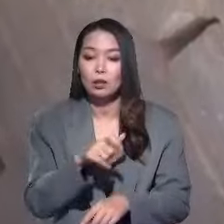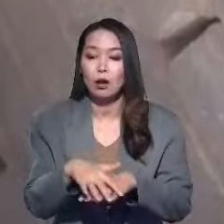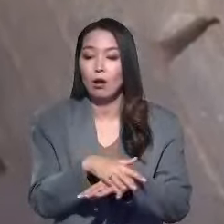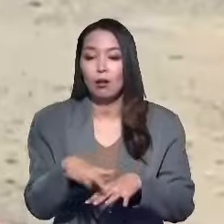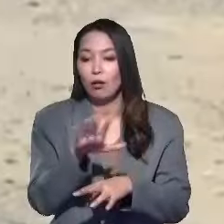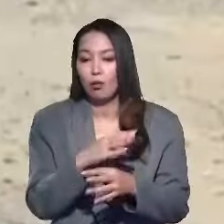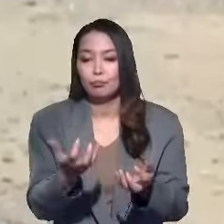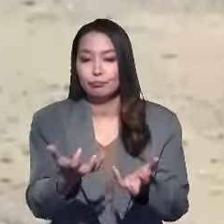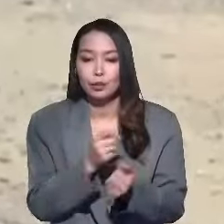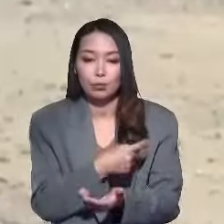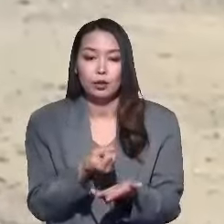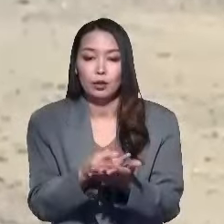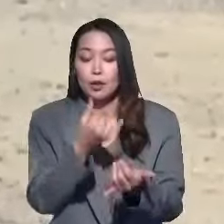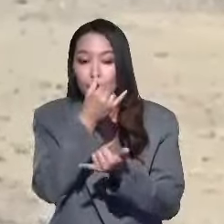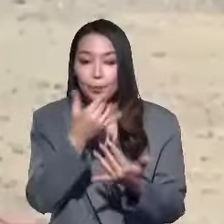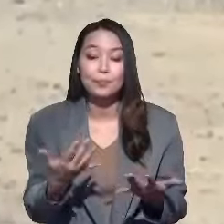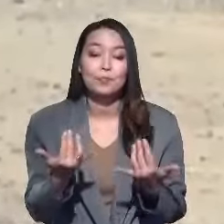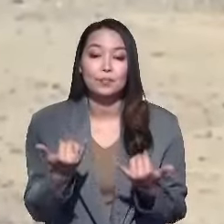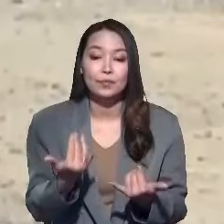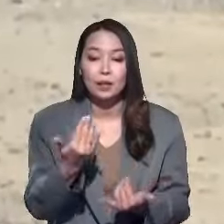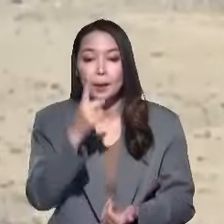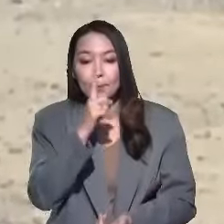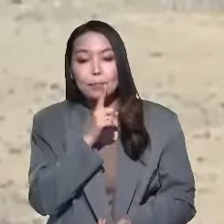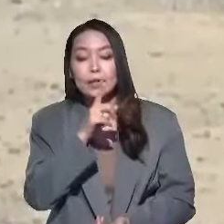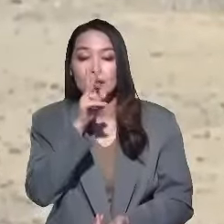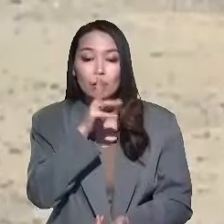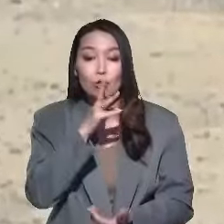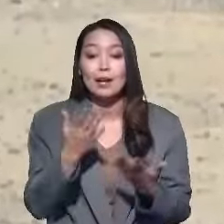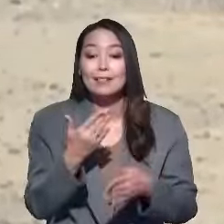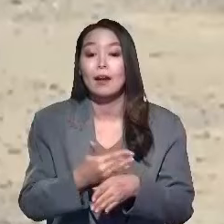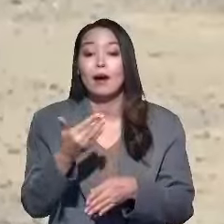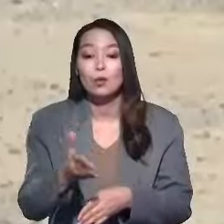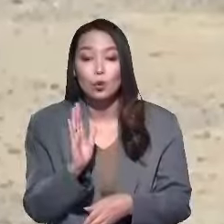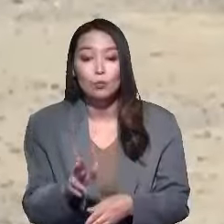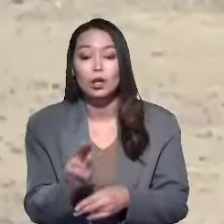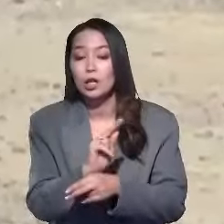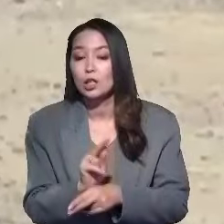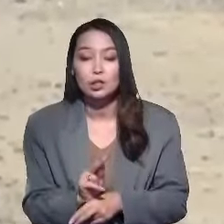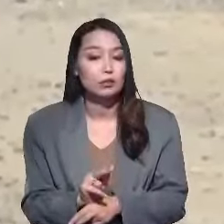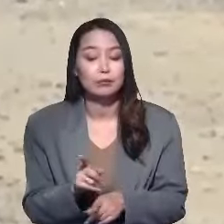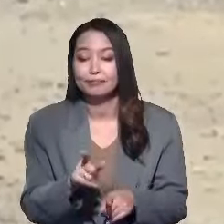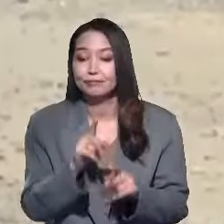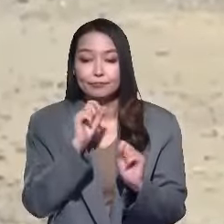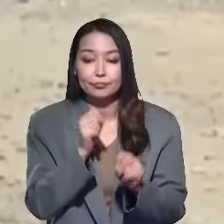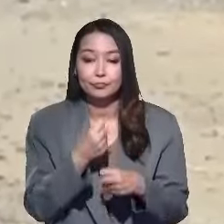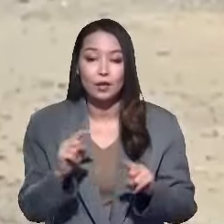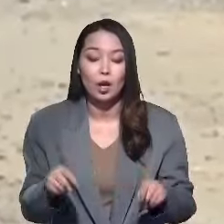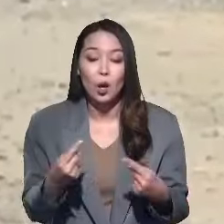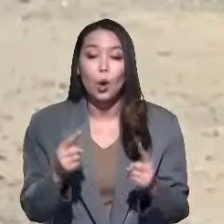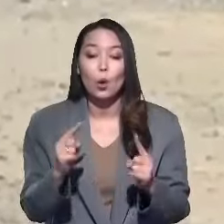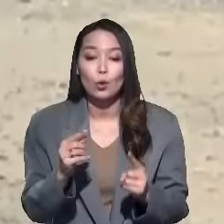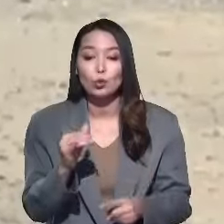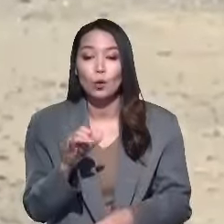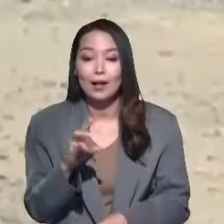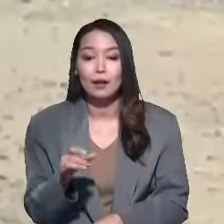алмайды. Кейінге қалдыр 1-2 3 айдан кейін қалып кететін болатын болса, оны жөндеуге келмейді. Себебі бізде Жуалы ауданда